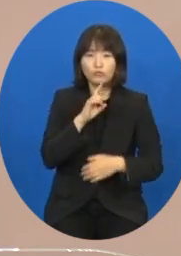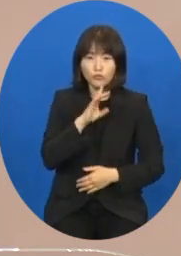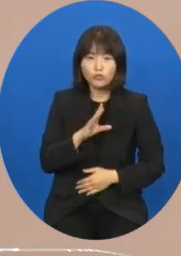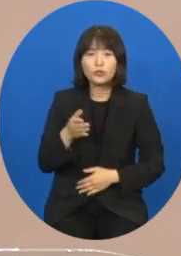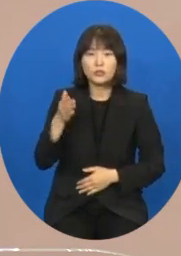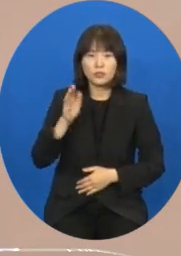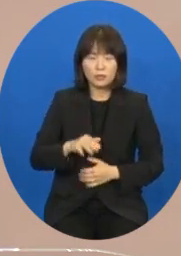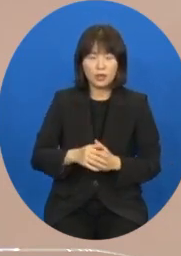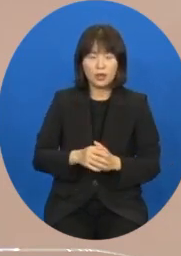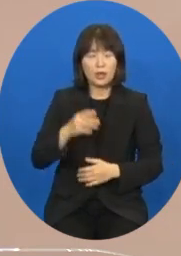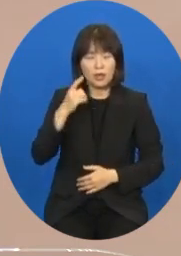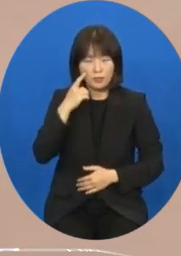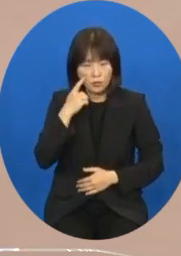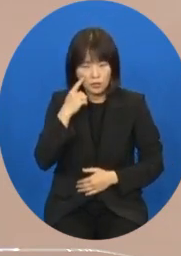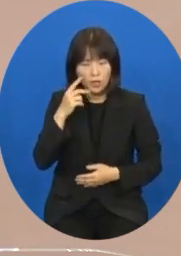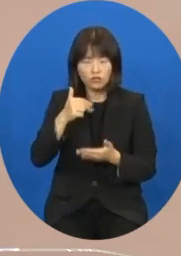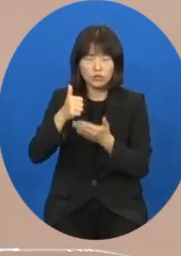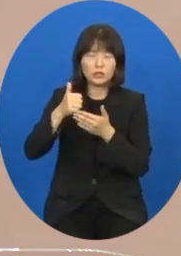해보자.